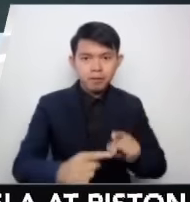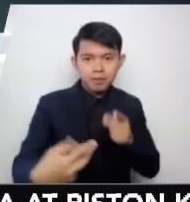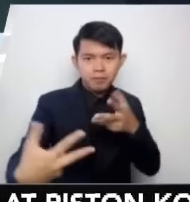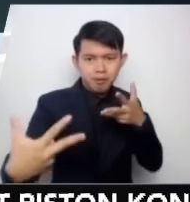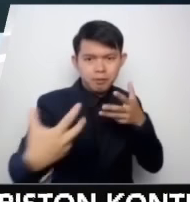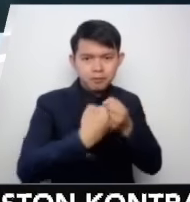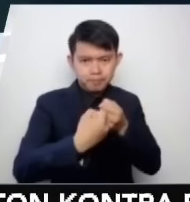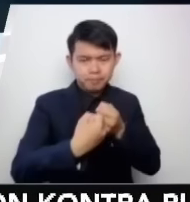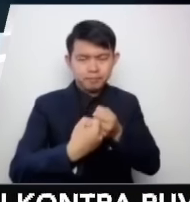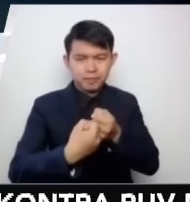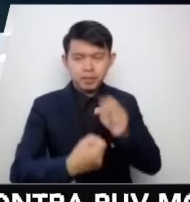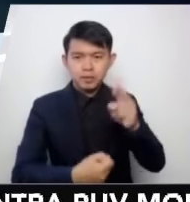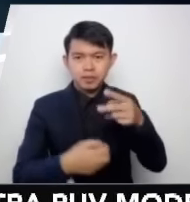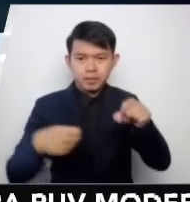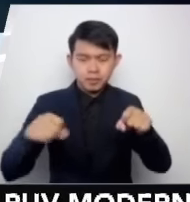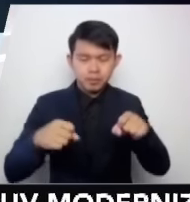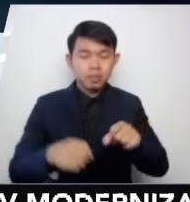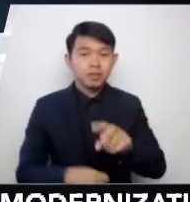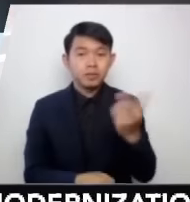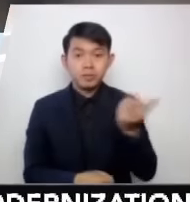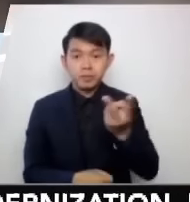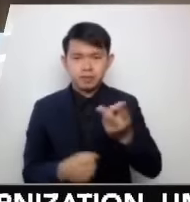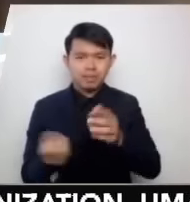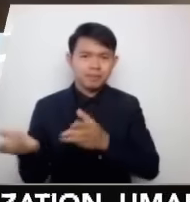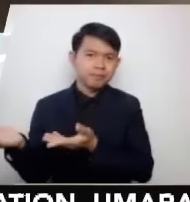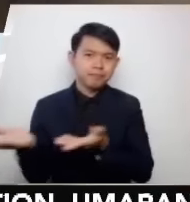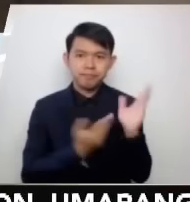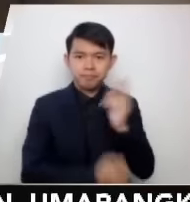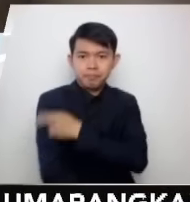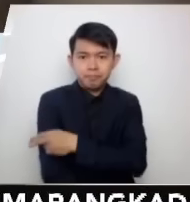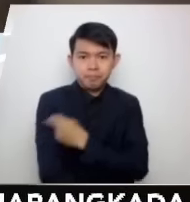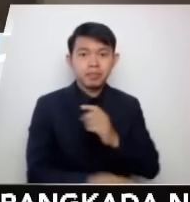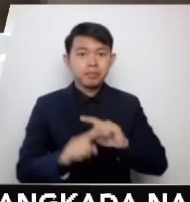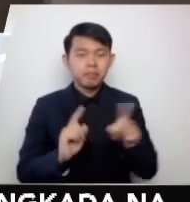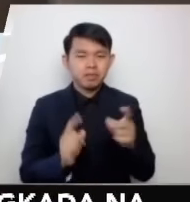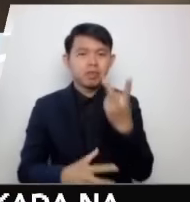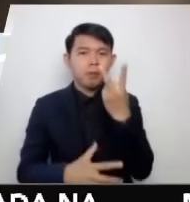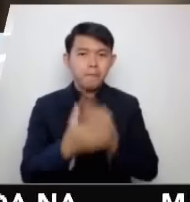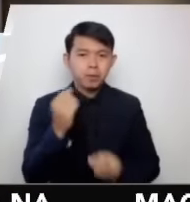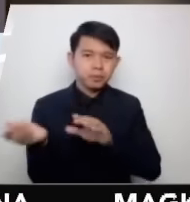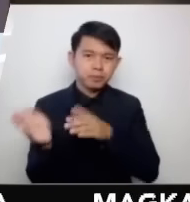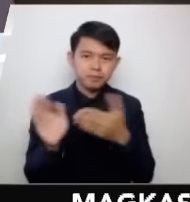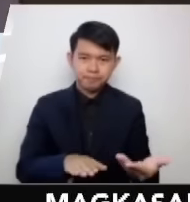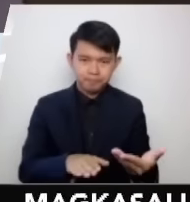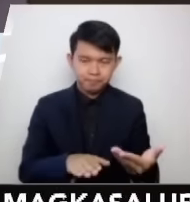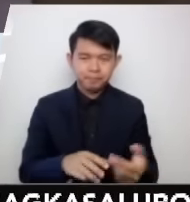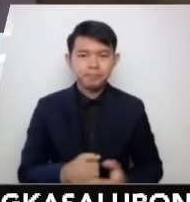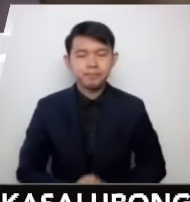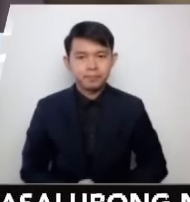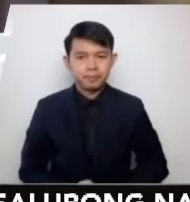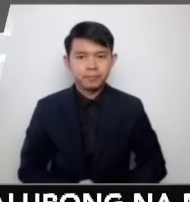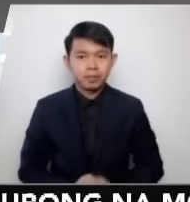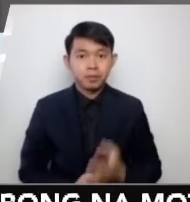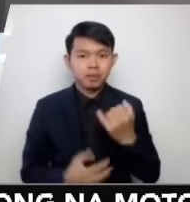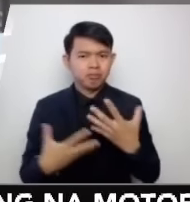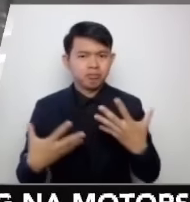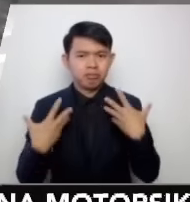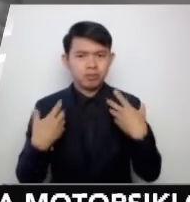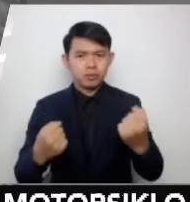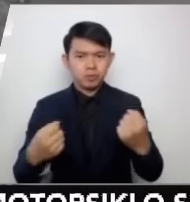Dinala pa sa ospital pero hindi na umabot ng buhay ang mga rider ng dalawang motorsiklo dahil sa tindi ng mga tinamong sugat. Patuloy